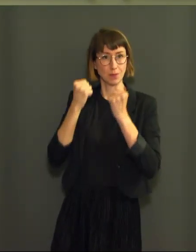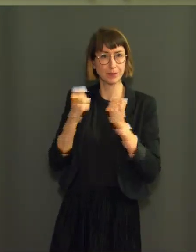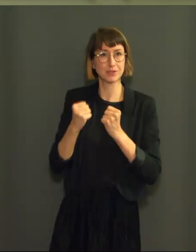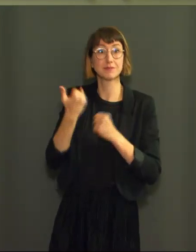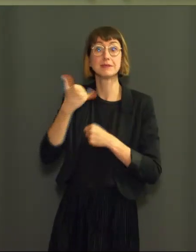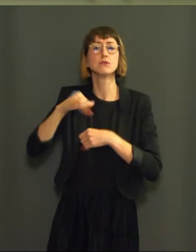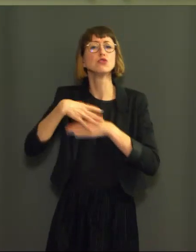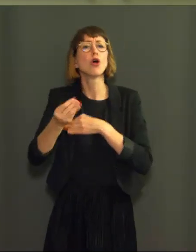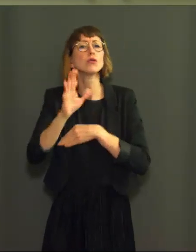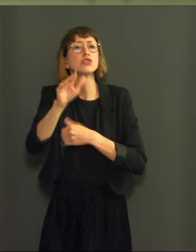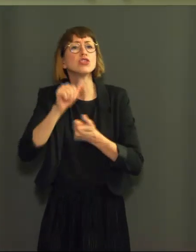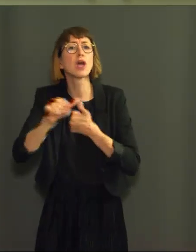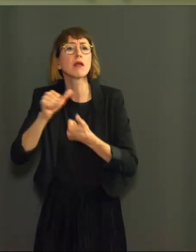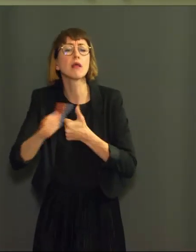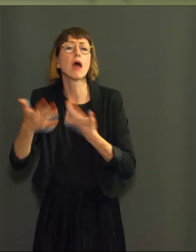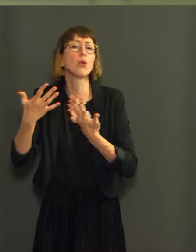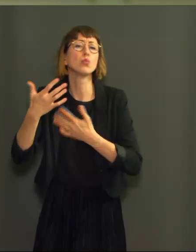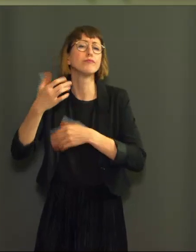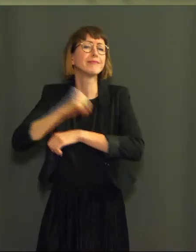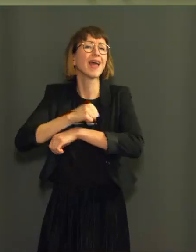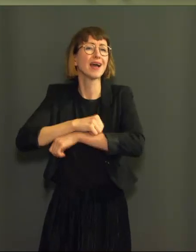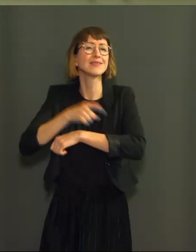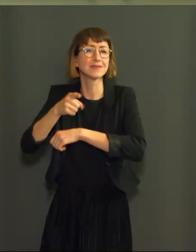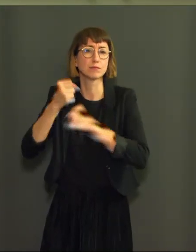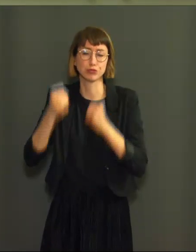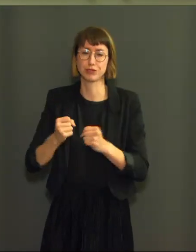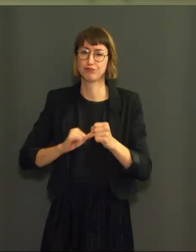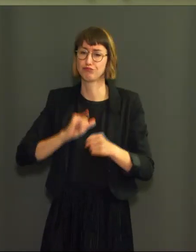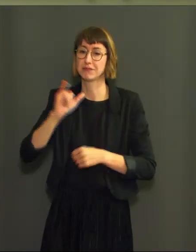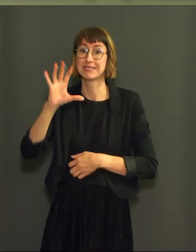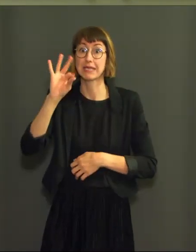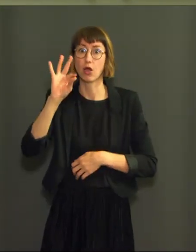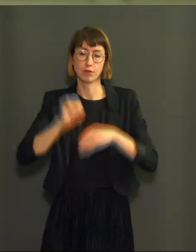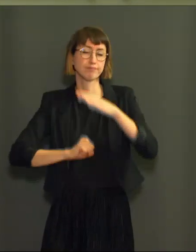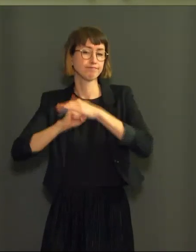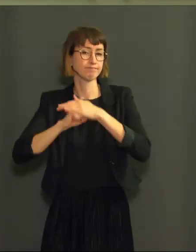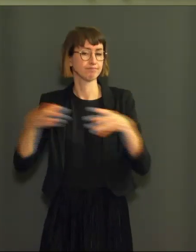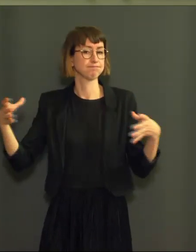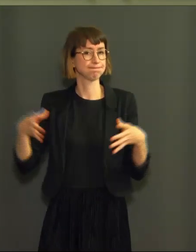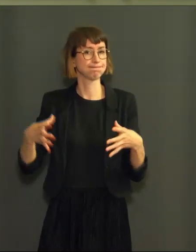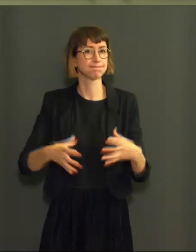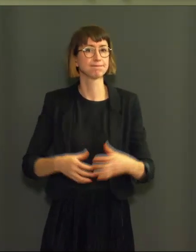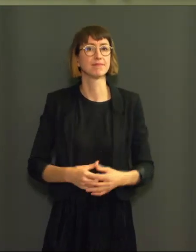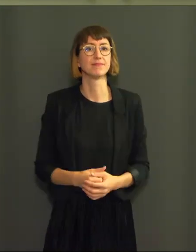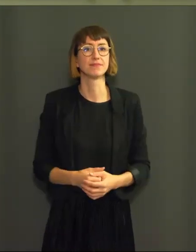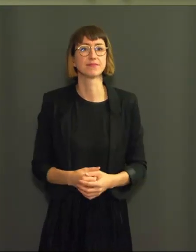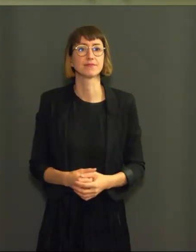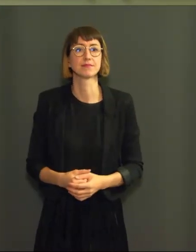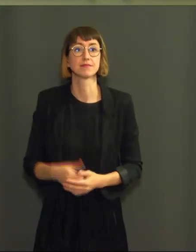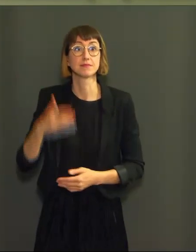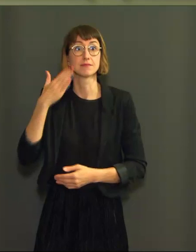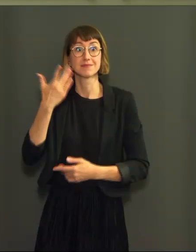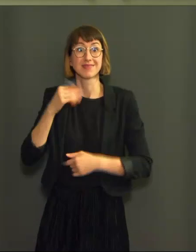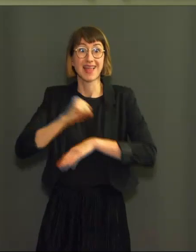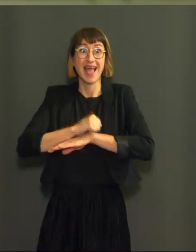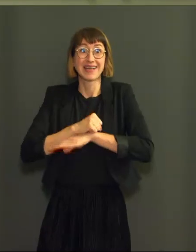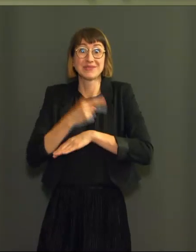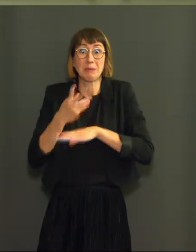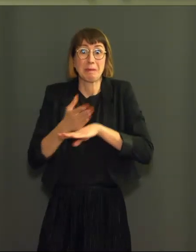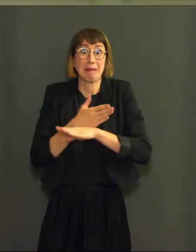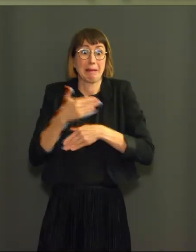personnes. Alors, c'est un nombre maximal, donc si vous avez une terrasse de 2 mètres carrés et 50 personnes, ce ne sera pas possible, puisque je vous rappelle que nous devons respecter